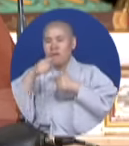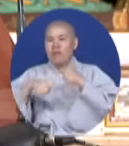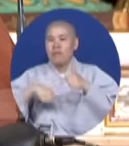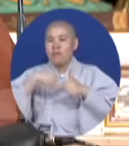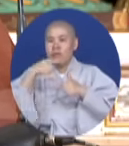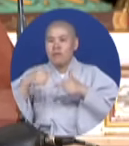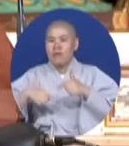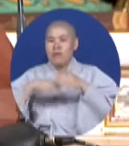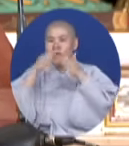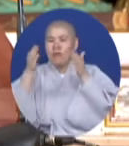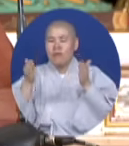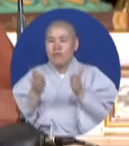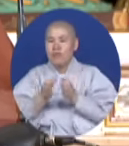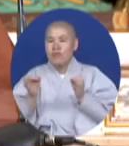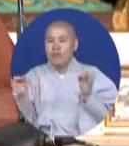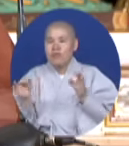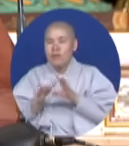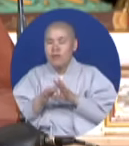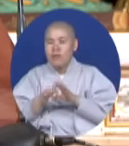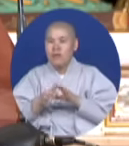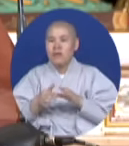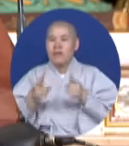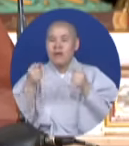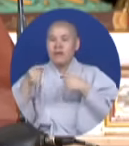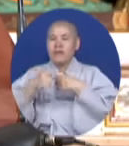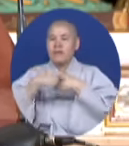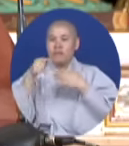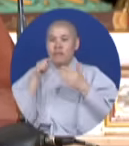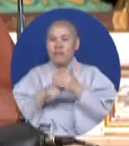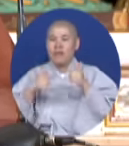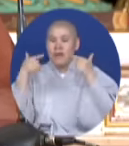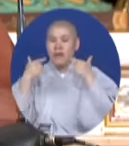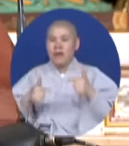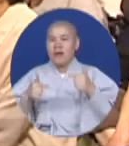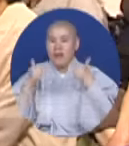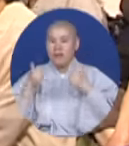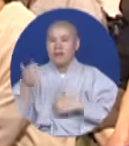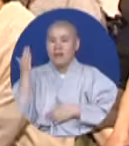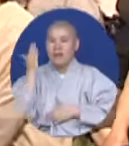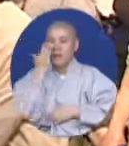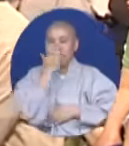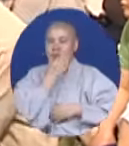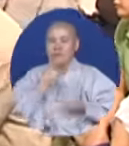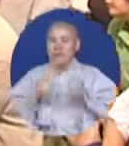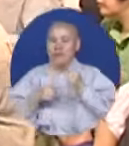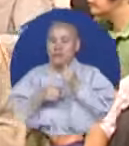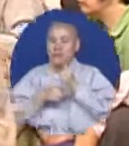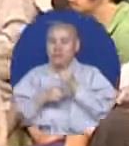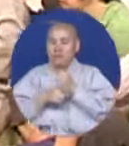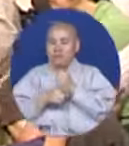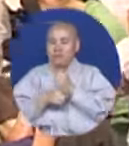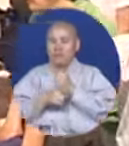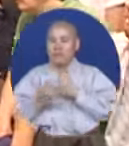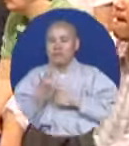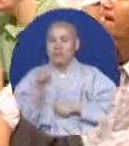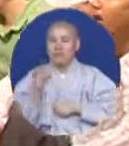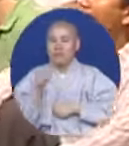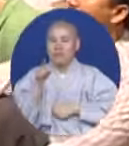마음이 항상 청정하다. 이런 말씀을 그 환경에서 말하고 있는데